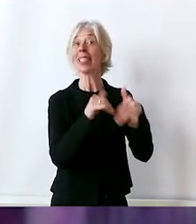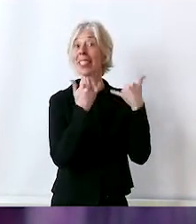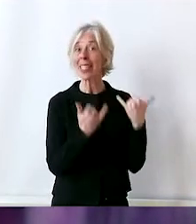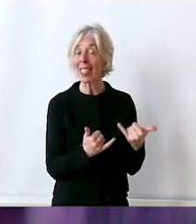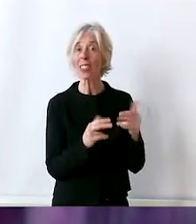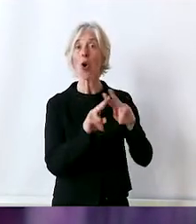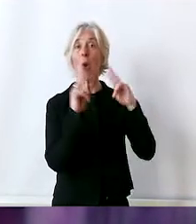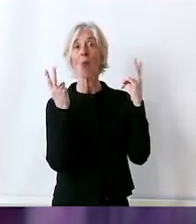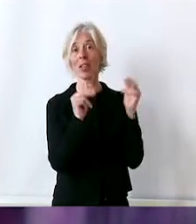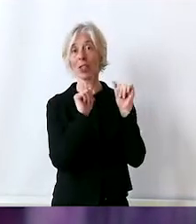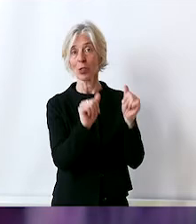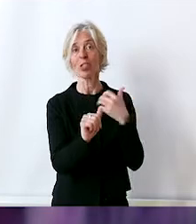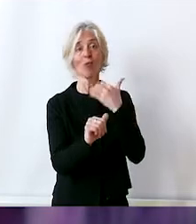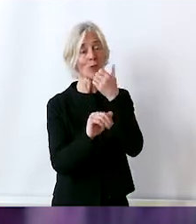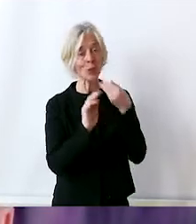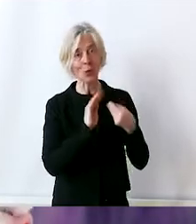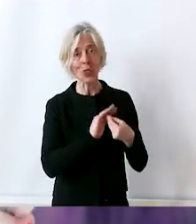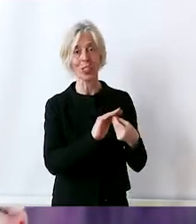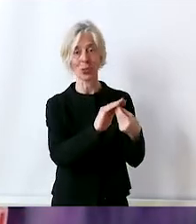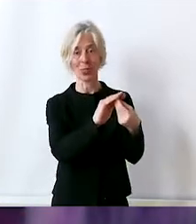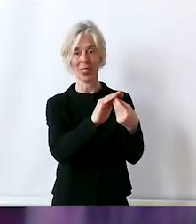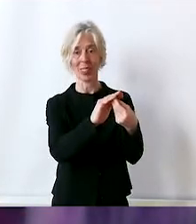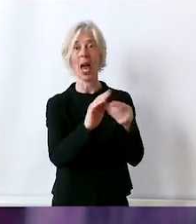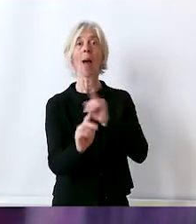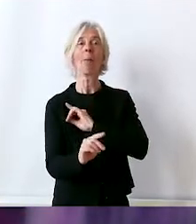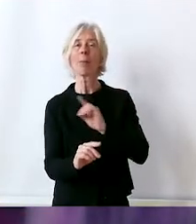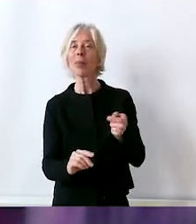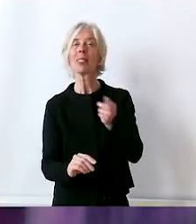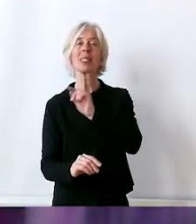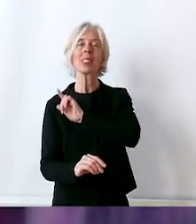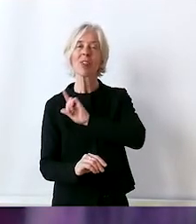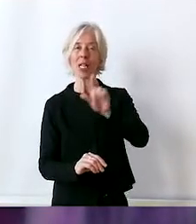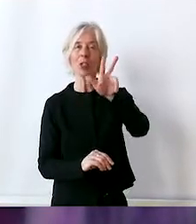ökologischen Nachhaltigkeit. Wir wollen bis 2030